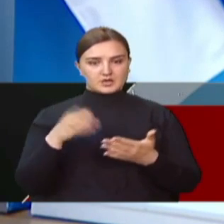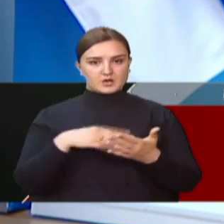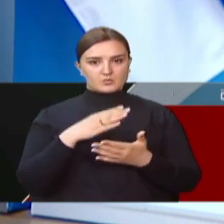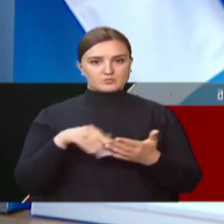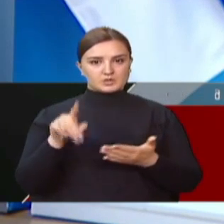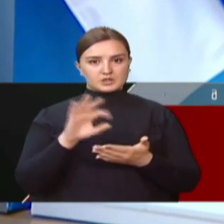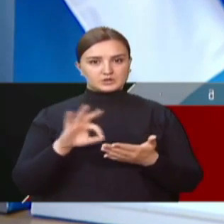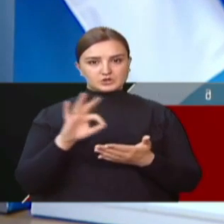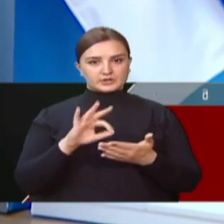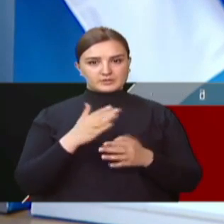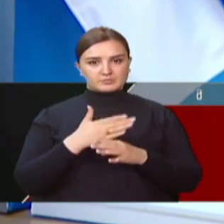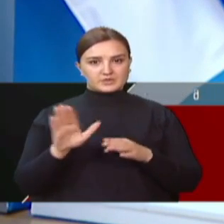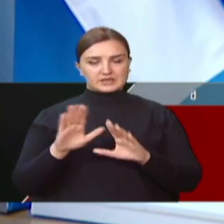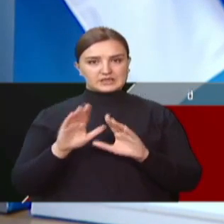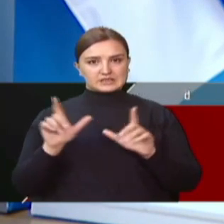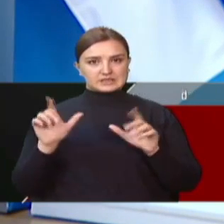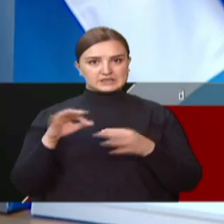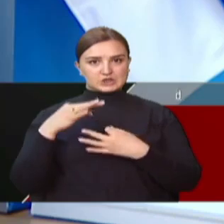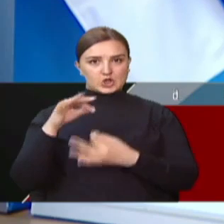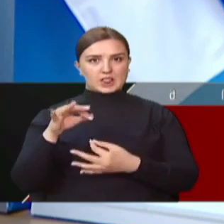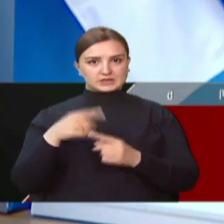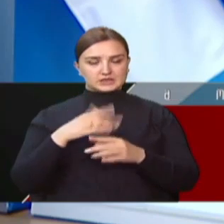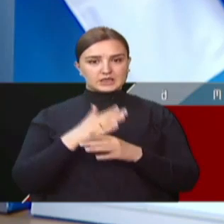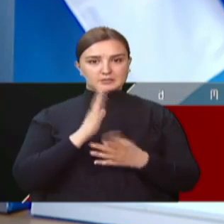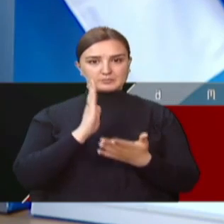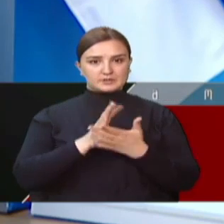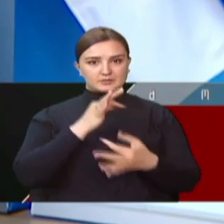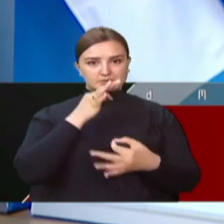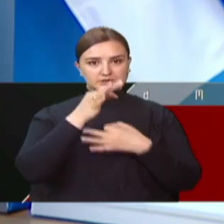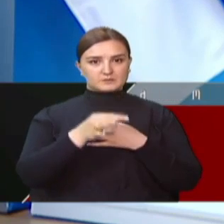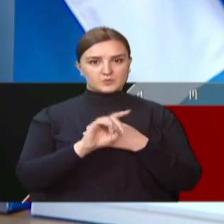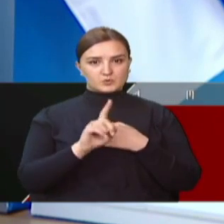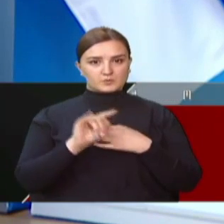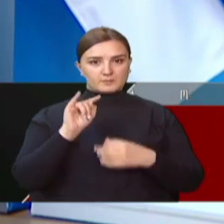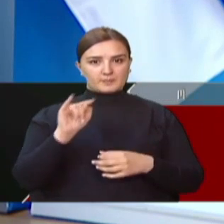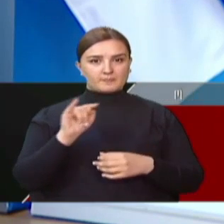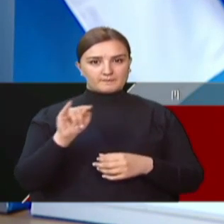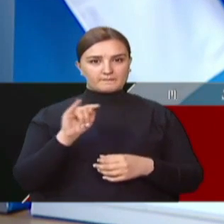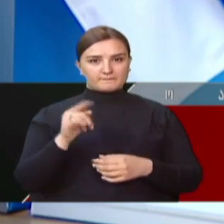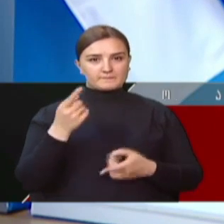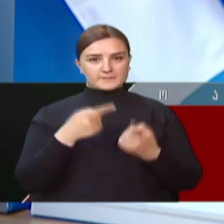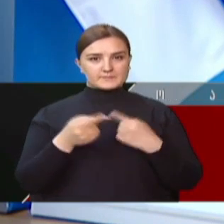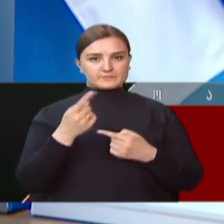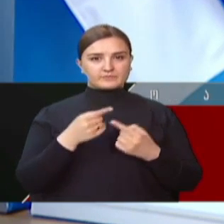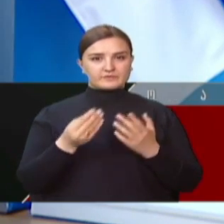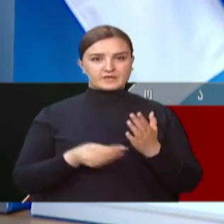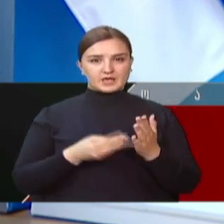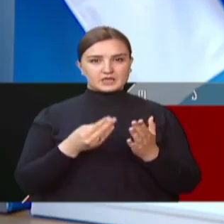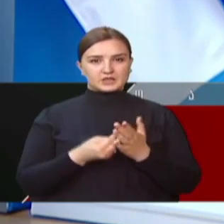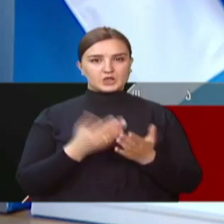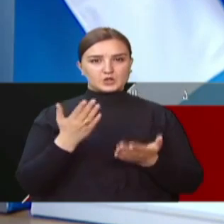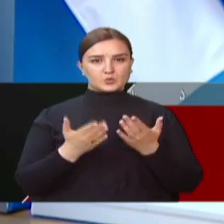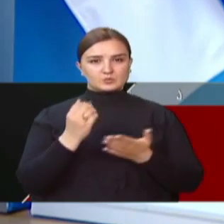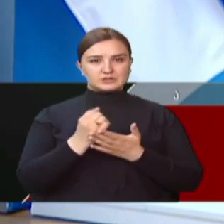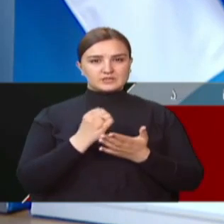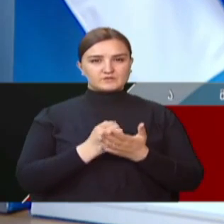რაც შეეხება იზოლაციას, აქ პირდაპირ არის საპასუხო, რომ ფრენების აღდგენა თუ